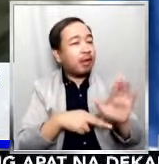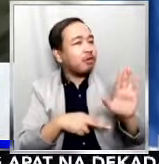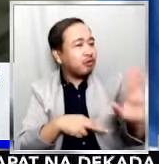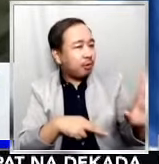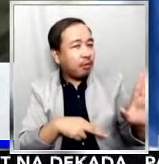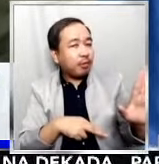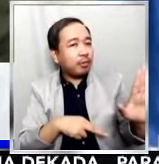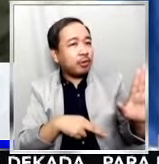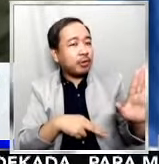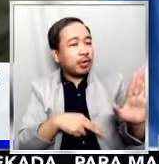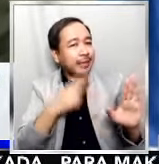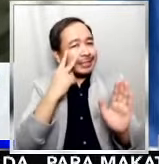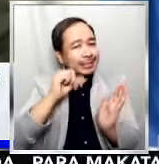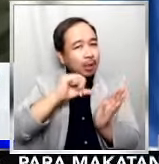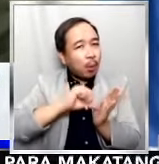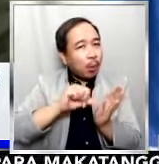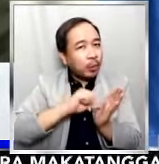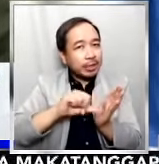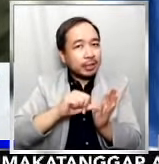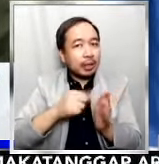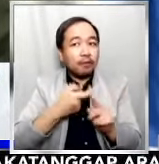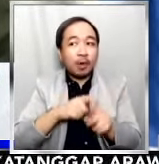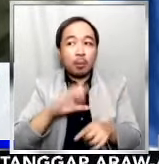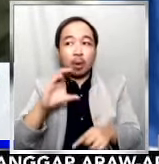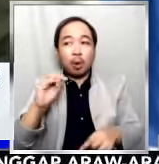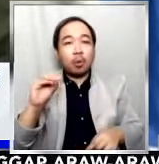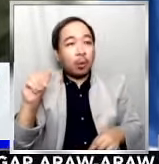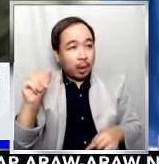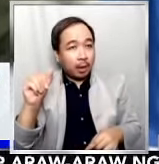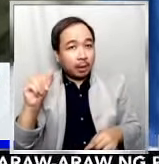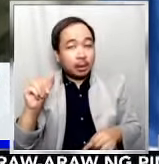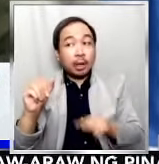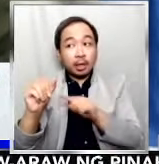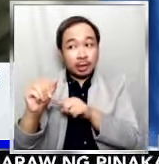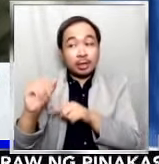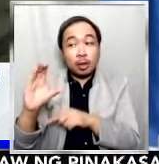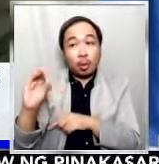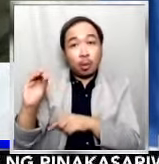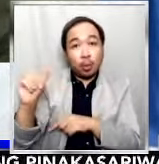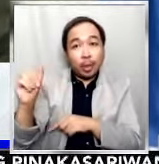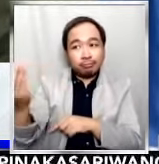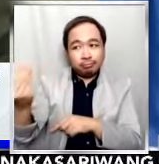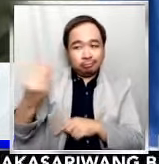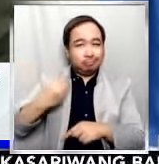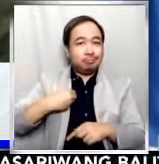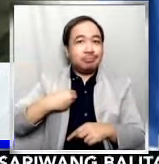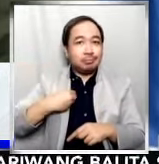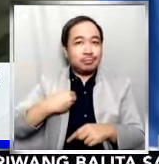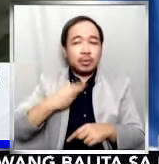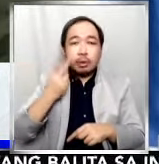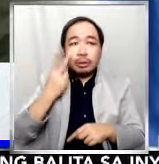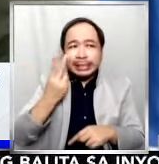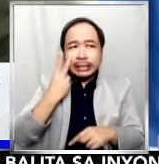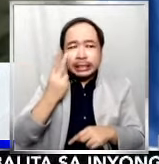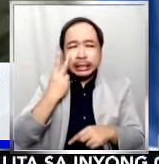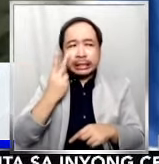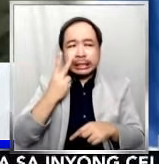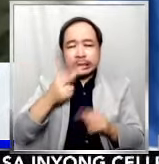audit taken by COA and COA to give us the copy so that we can review